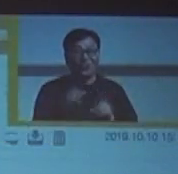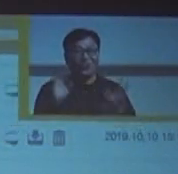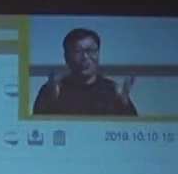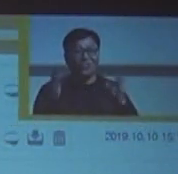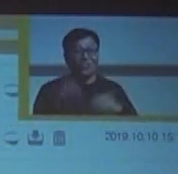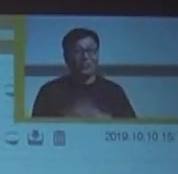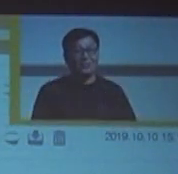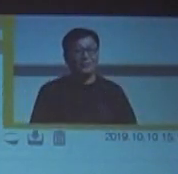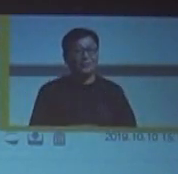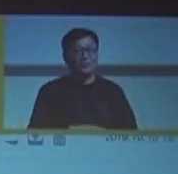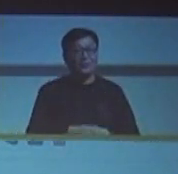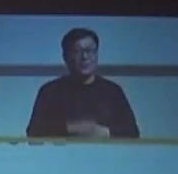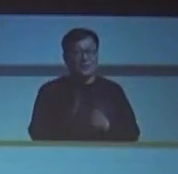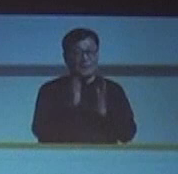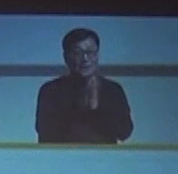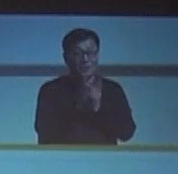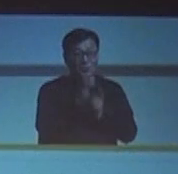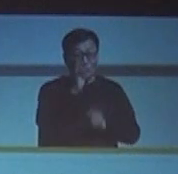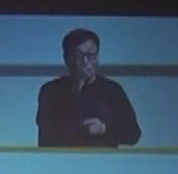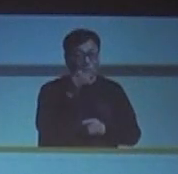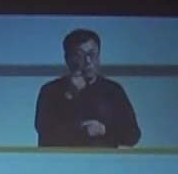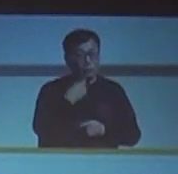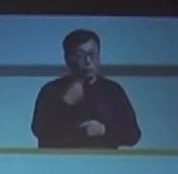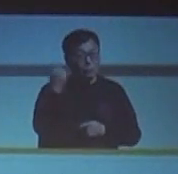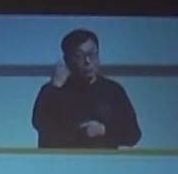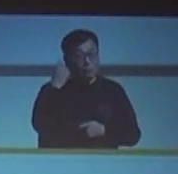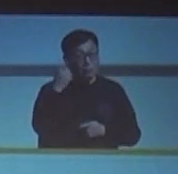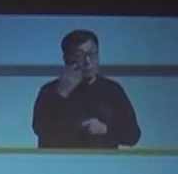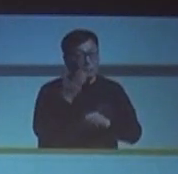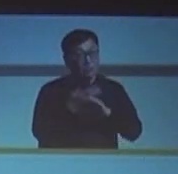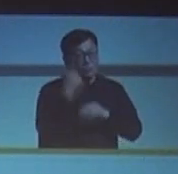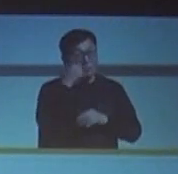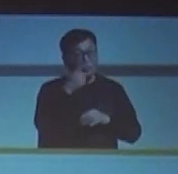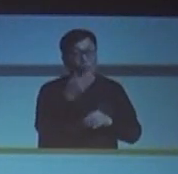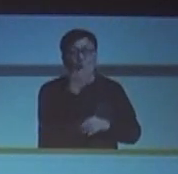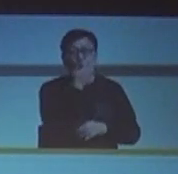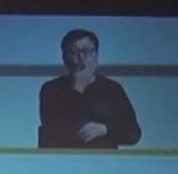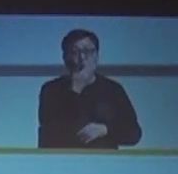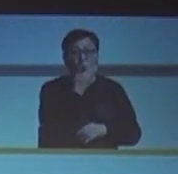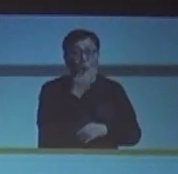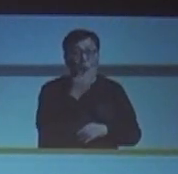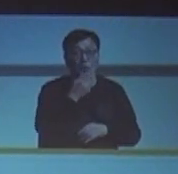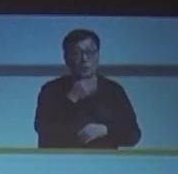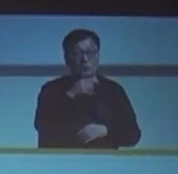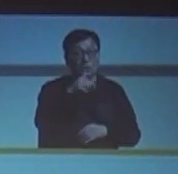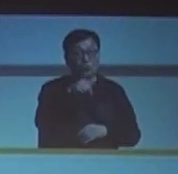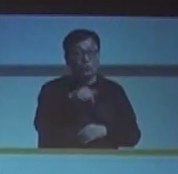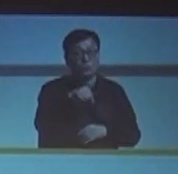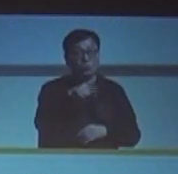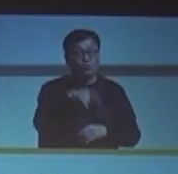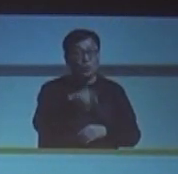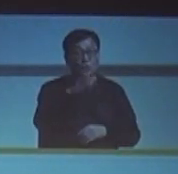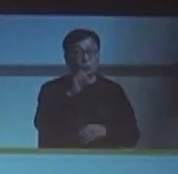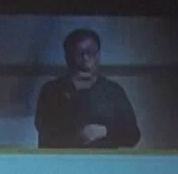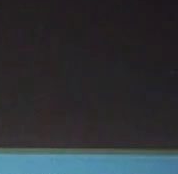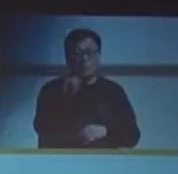아까 그 핑크색 분이 하셨어요. 네. 처음 네. 들어본 귀요미라는 말 처음 들어본. 저기 영국 신사